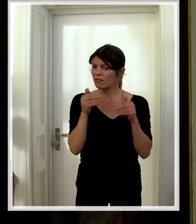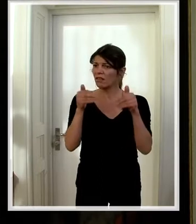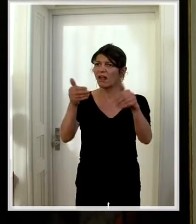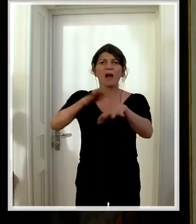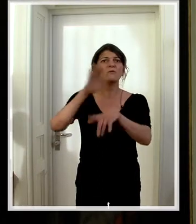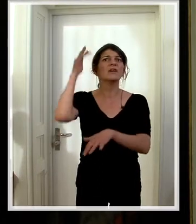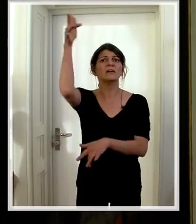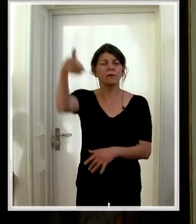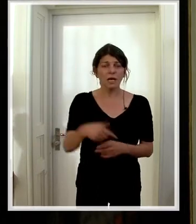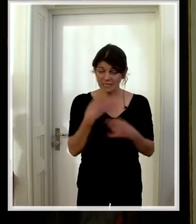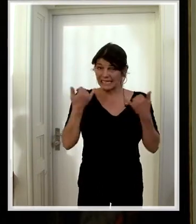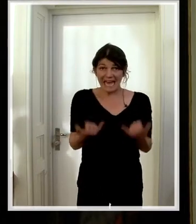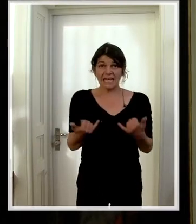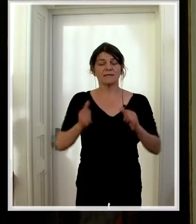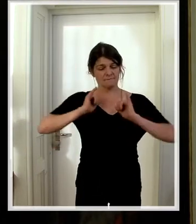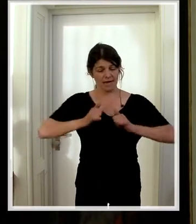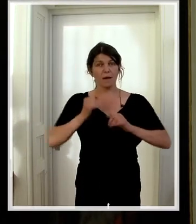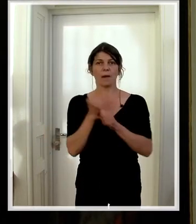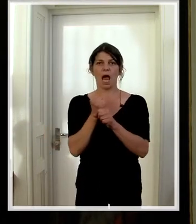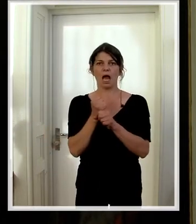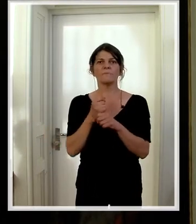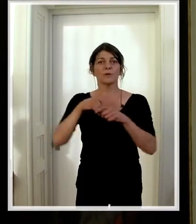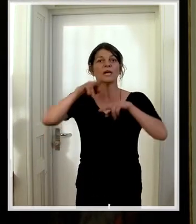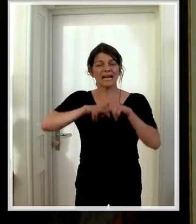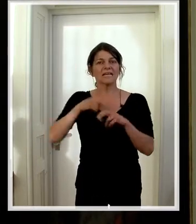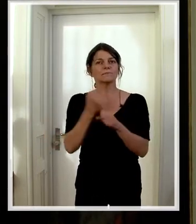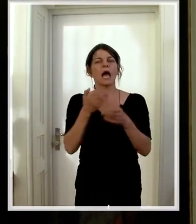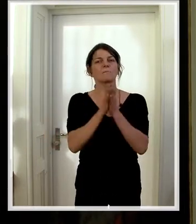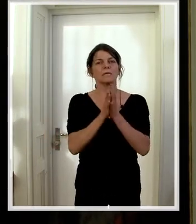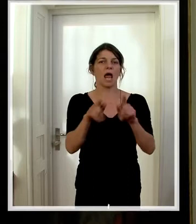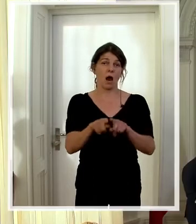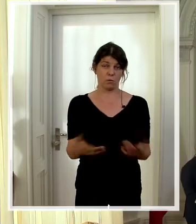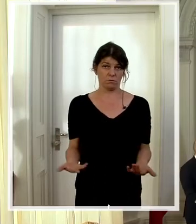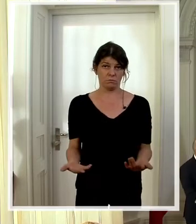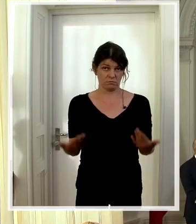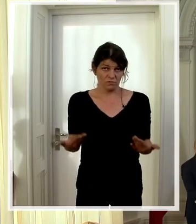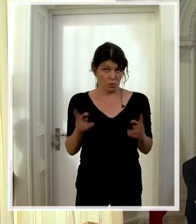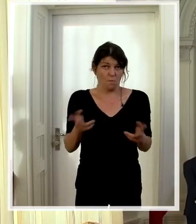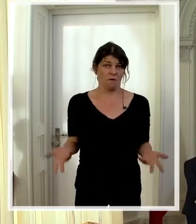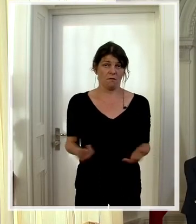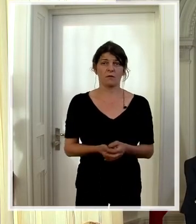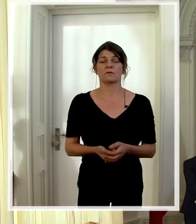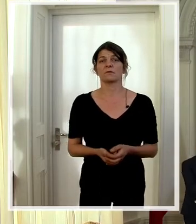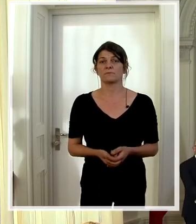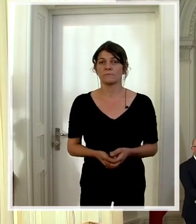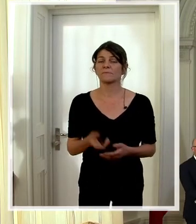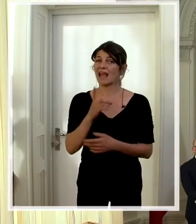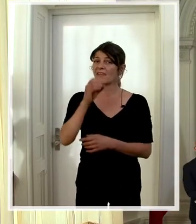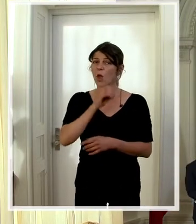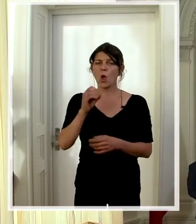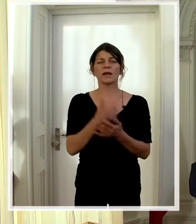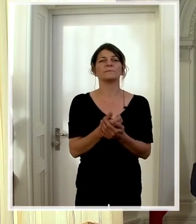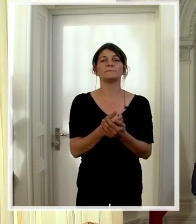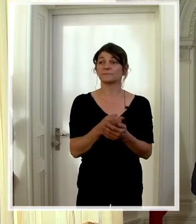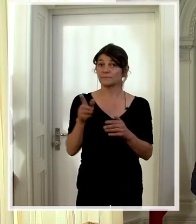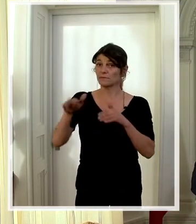verschieben, dann sollten wir jetzt sagen, ja, das machen wir und die anderen Sachen machen wir bitte auch. Daniel Löri. Vielleicht noch als Ergänzung, der